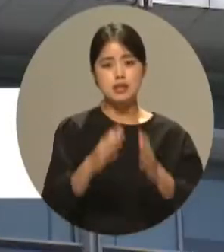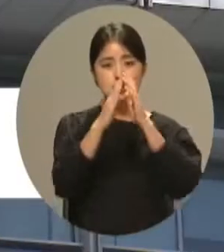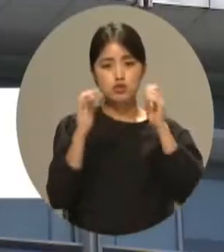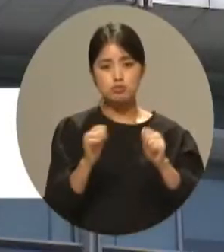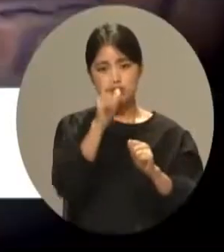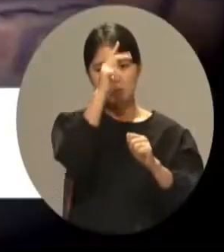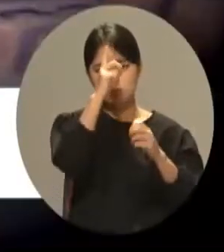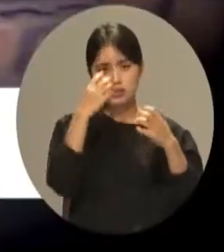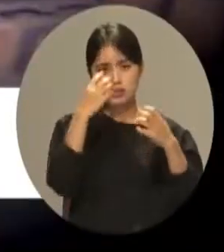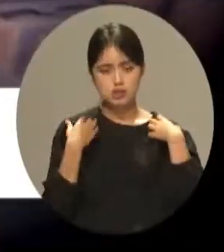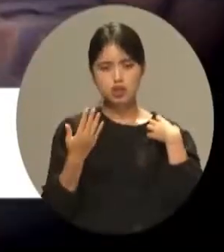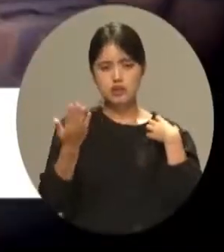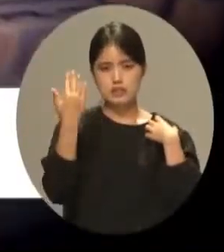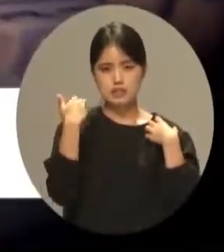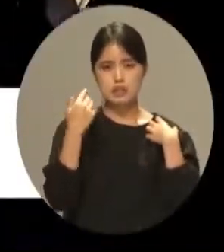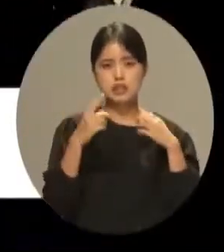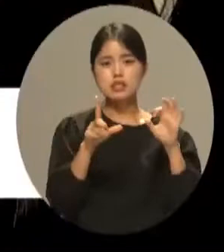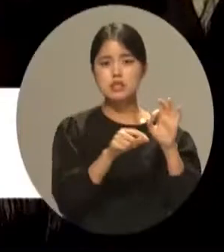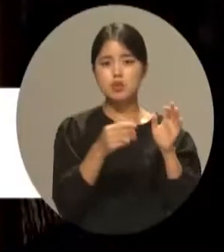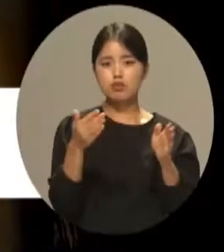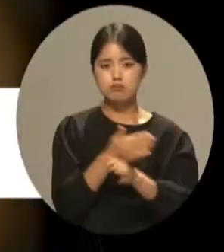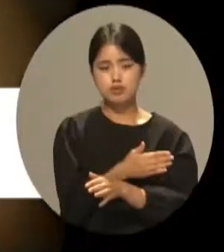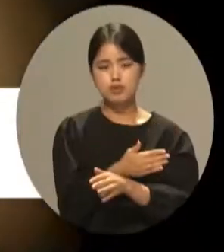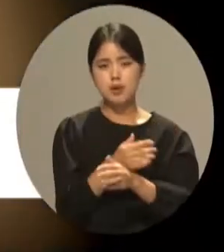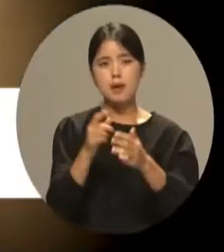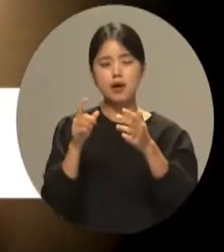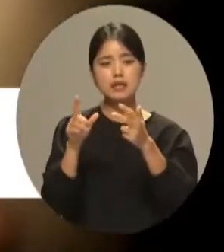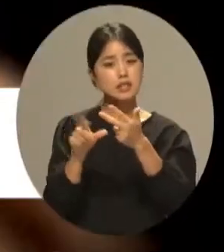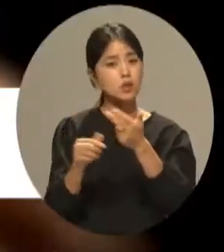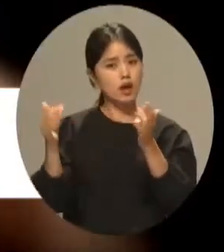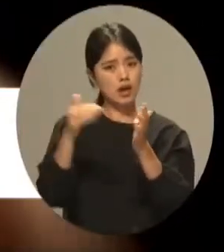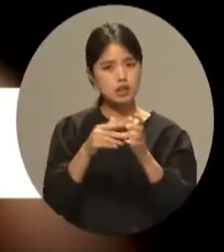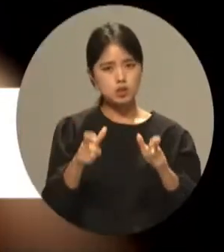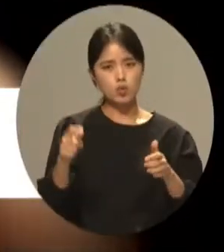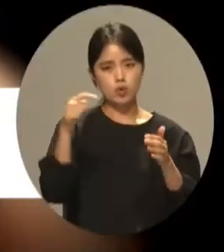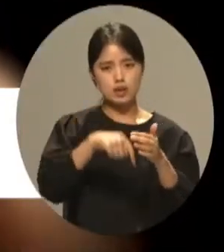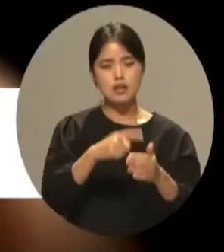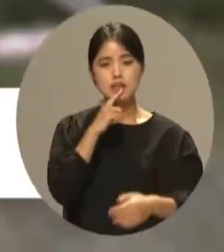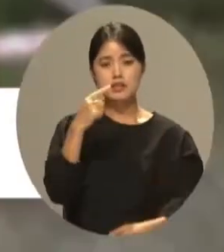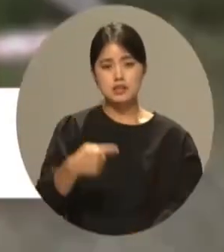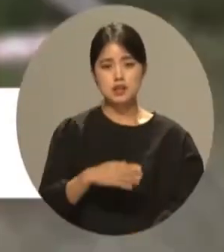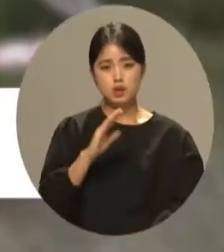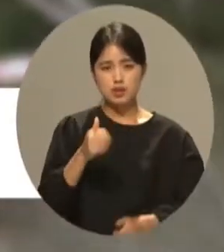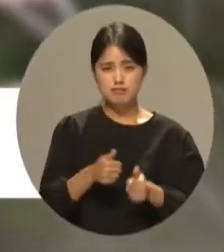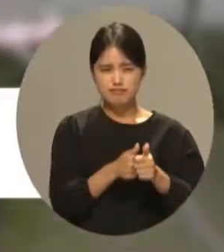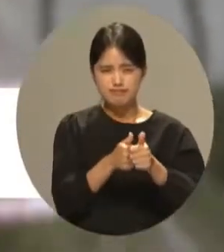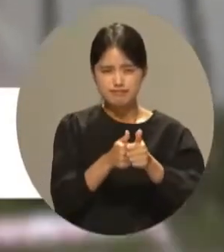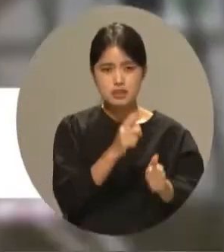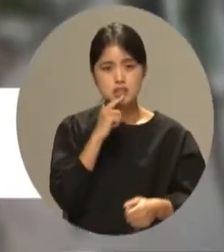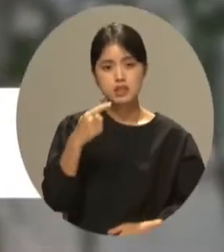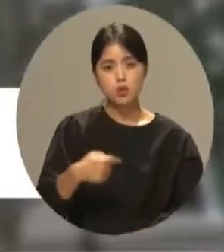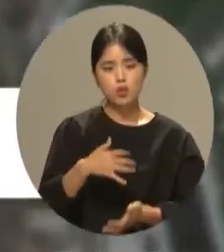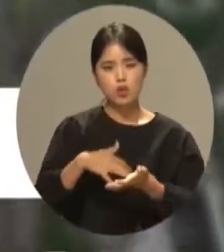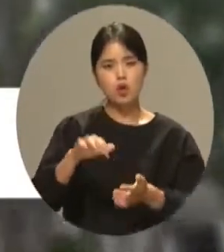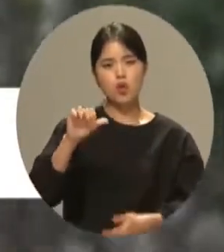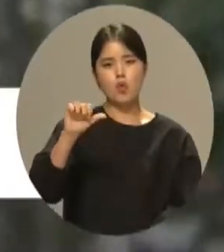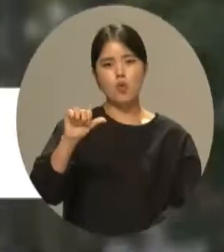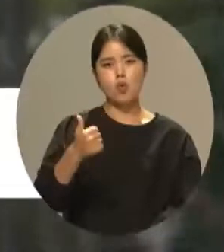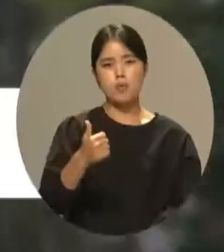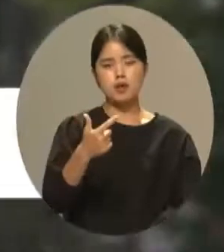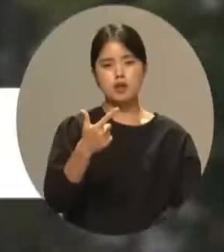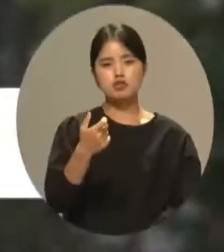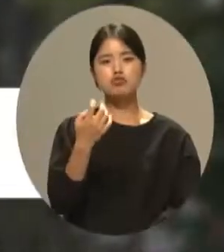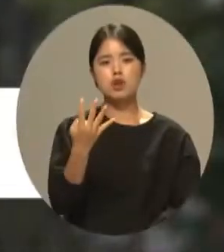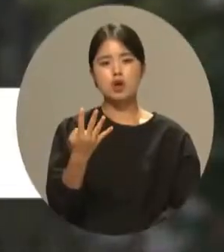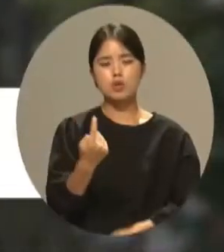경찰청에 따르면 지난해 10월부터 지난달까지 도내에서 접수된 스토킹 신고 건수는 500 64건 으로